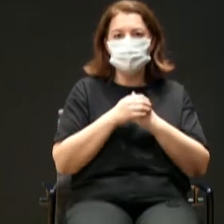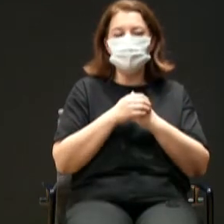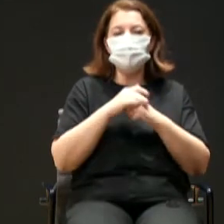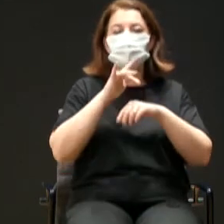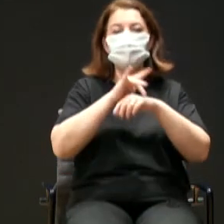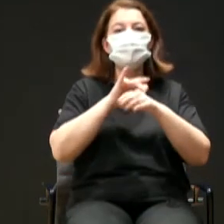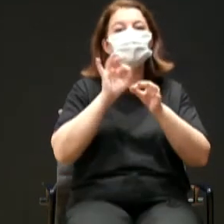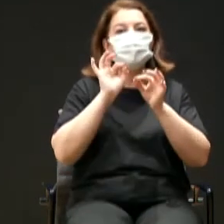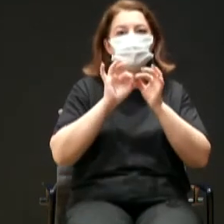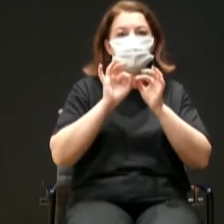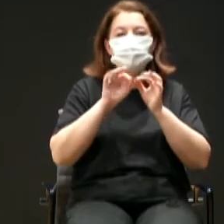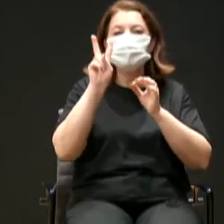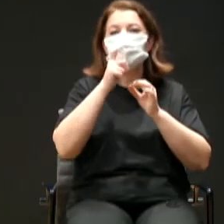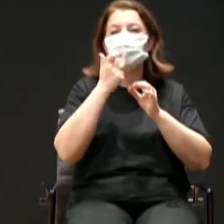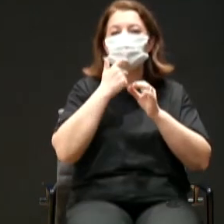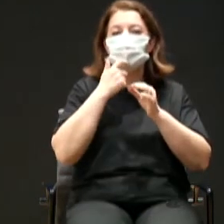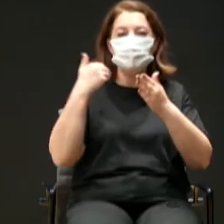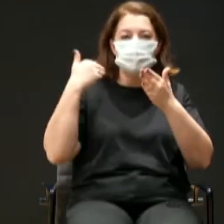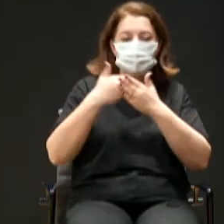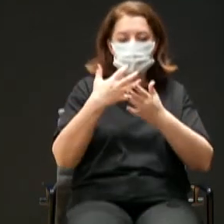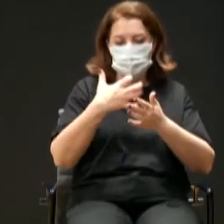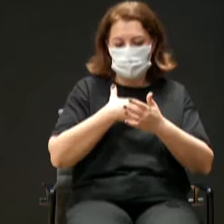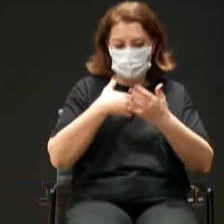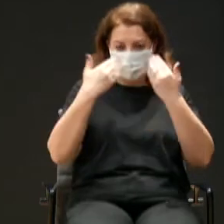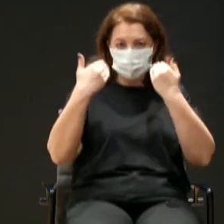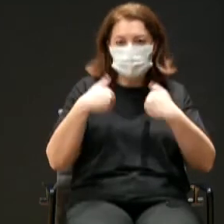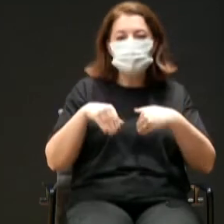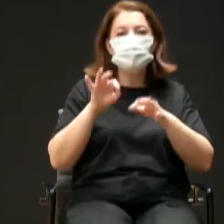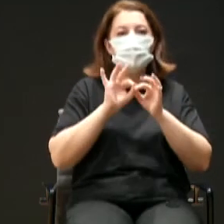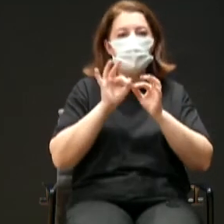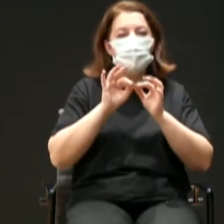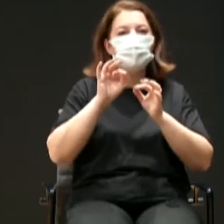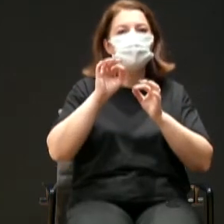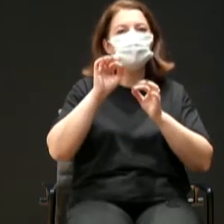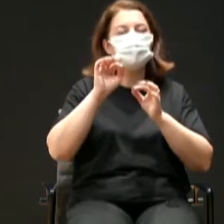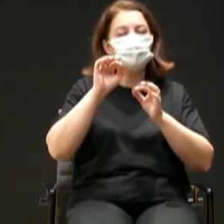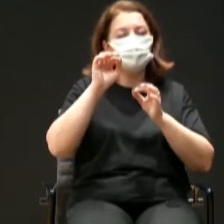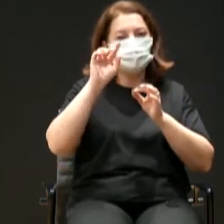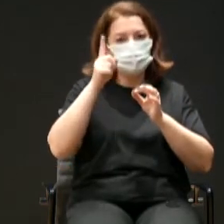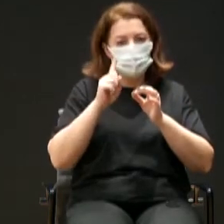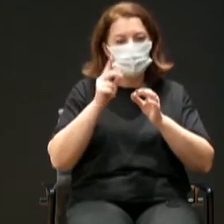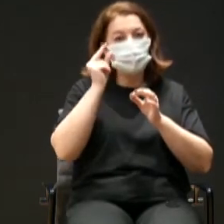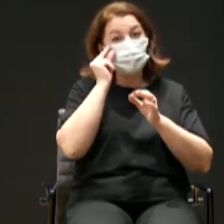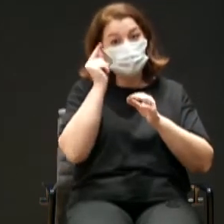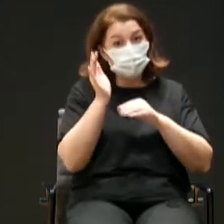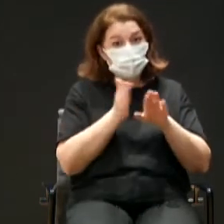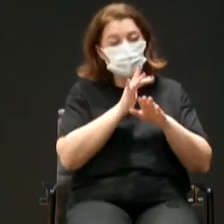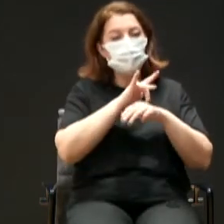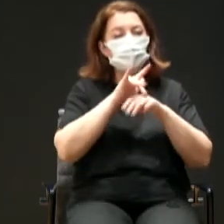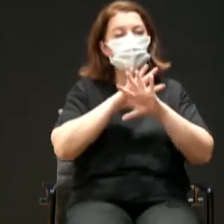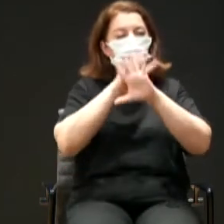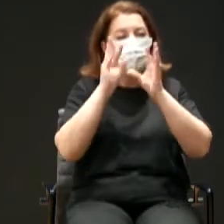ülkedeki ekonominin 20 yıl boyunca kendileri tarafından yürütüldüğünü unutup, eğer ülkenin bütün